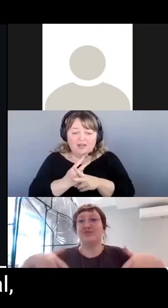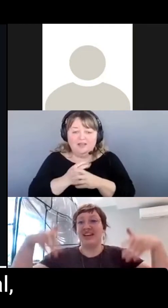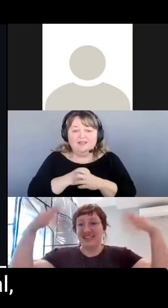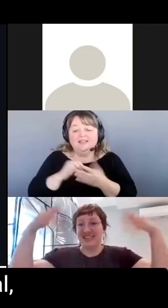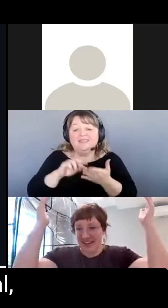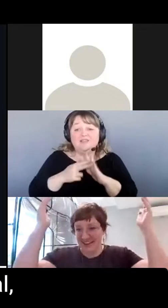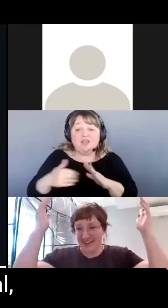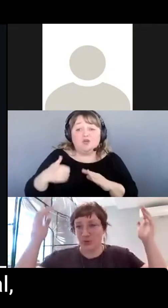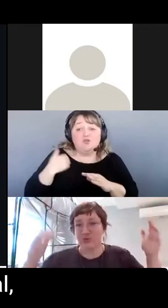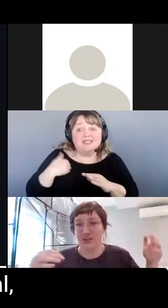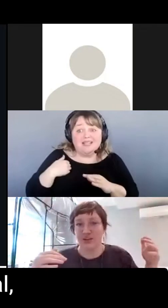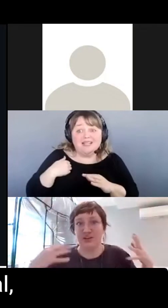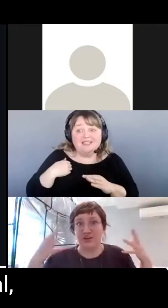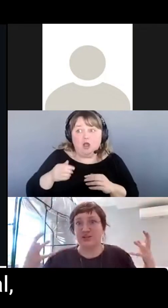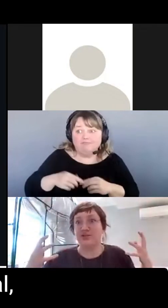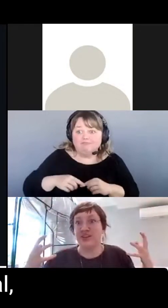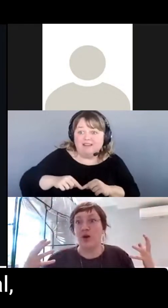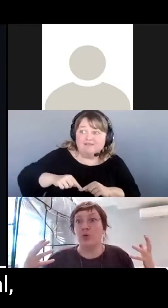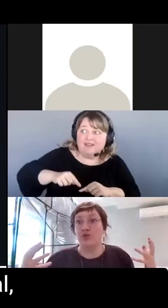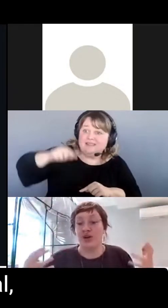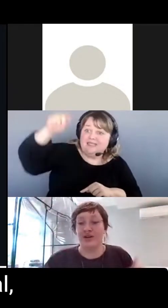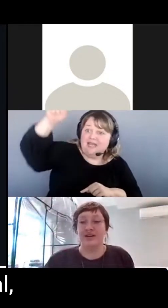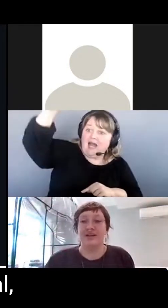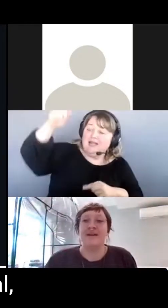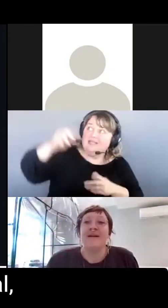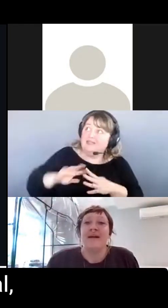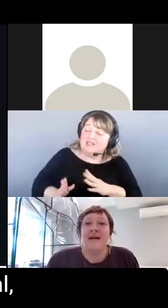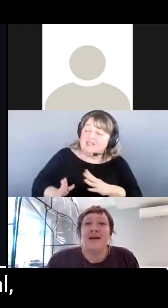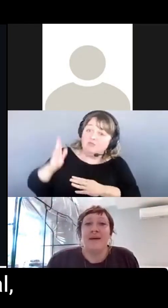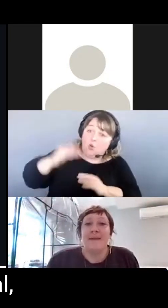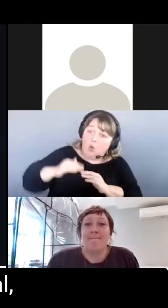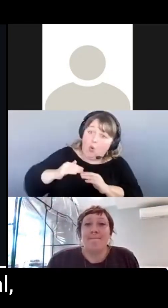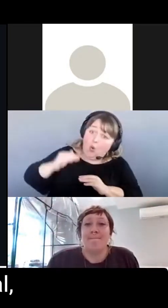l'espace vertical, donc cultiver en hauteur.